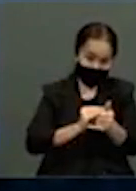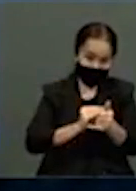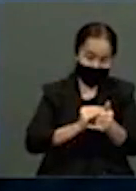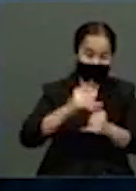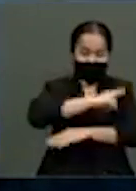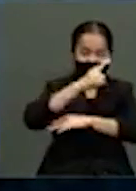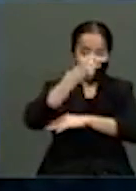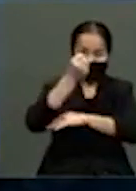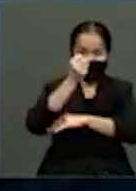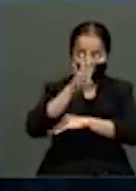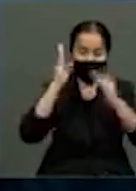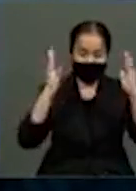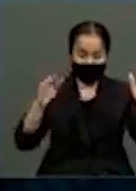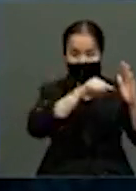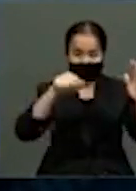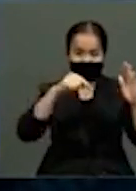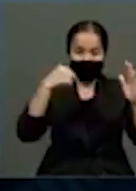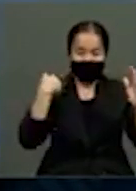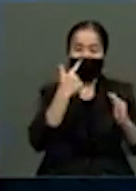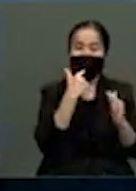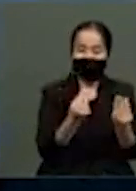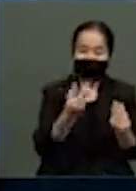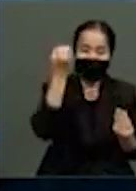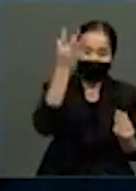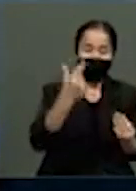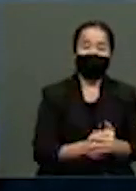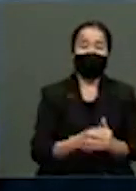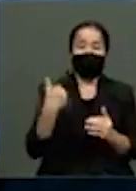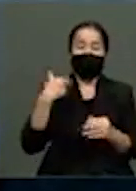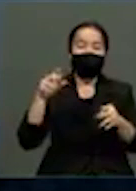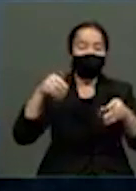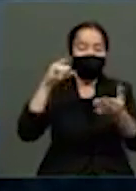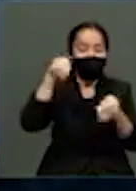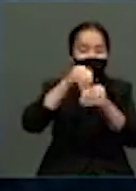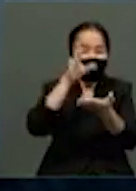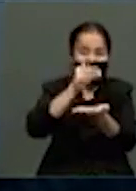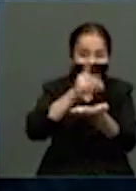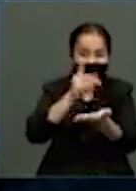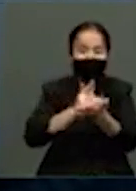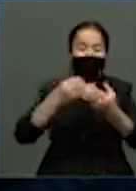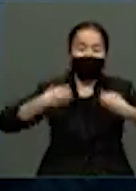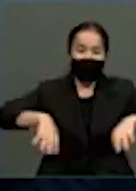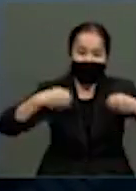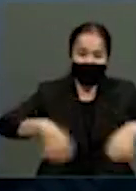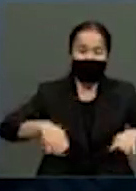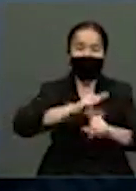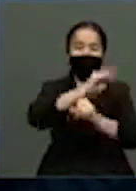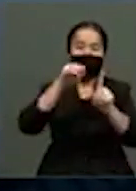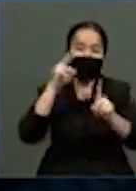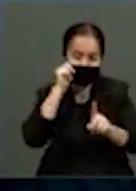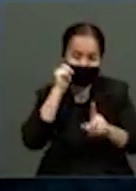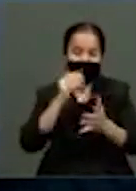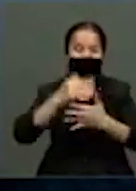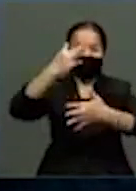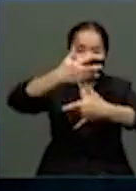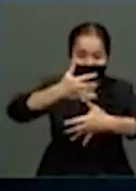วันนะครับมีดินแดงดุสิตป้อมปราบศัตรูพ่ายพระนครราชเทวีสัมพันธวงศ์และห้วยขว